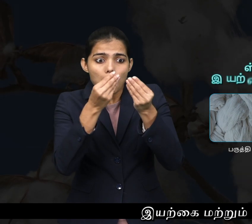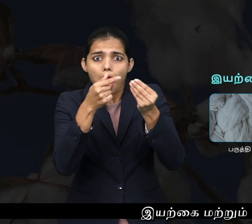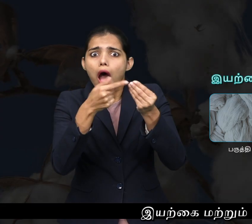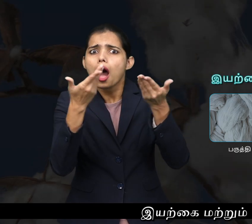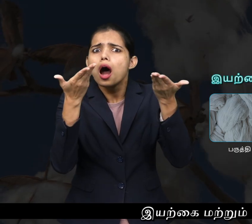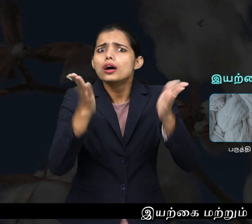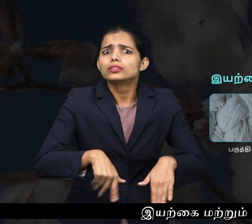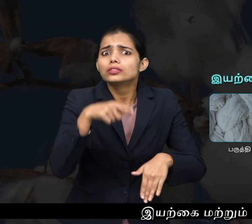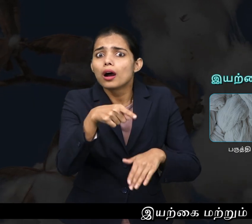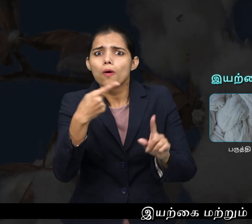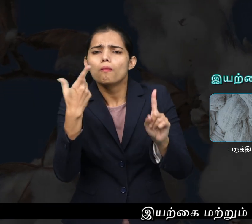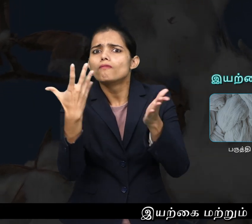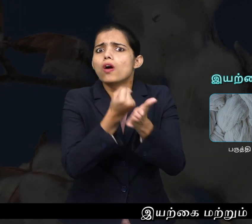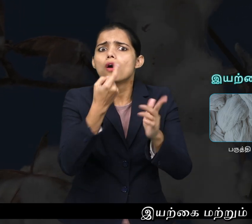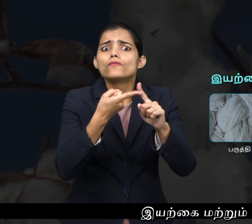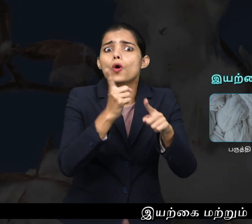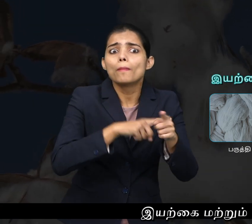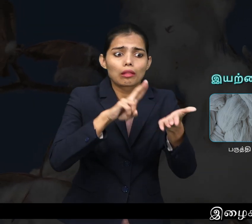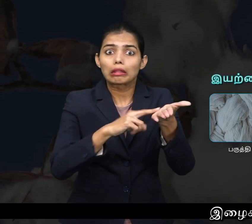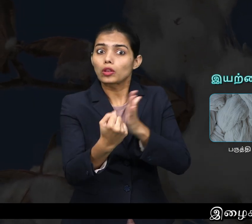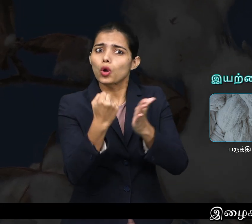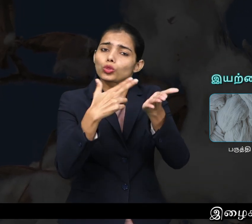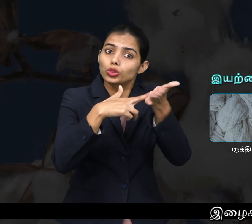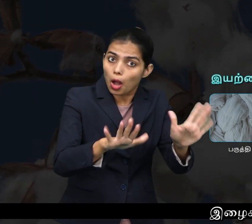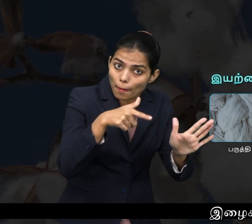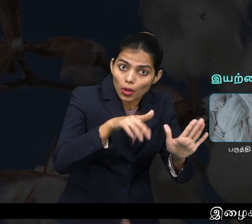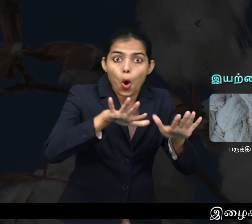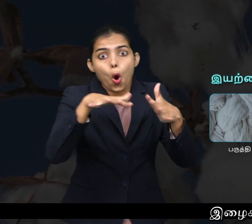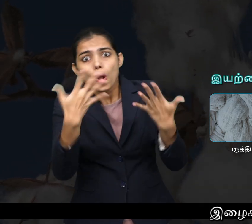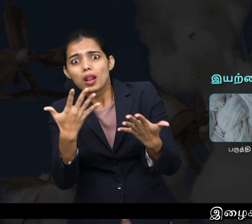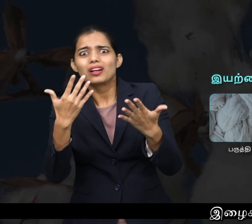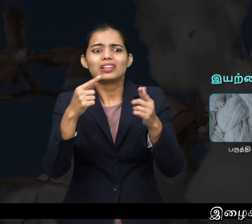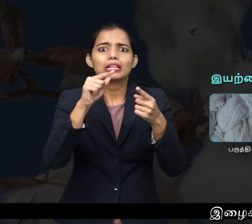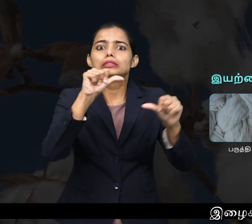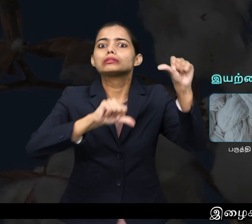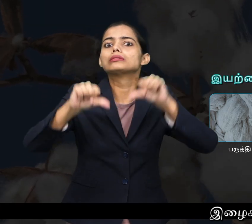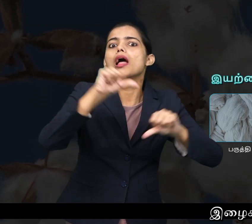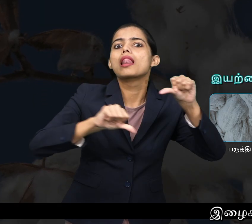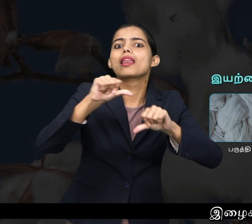இயற்கை மற்றும் செயற்கை மூலங்களிலிருந்து இழைகளை பெறலாம்.